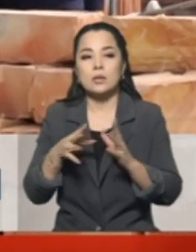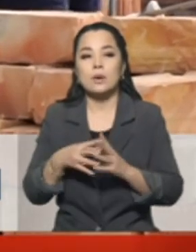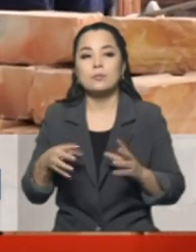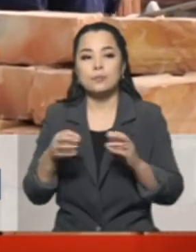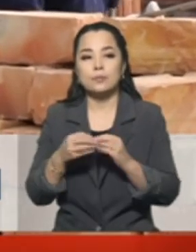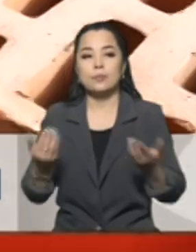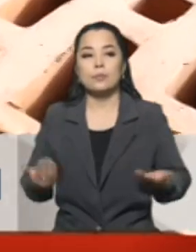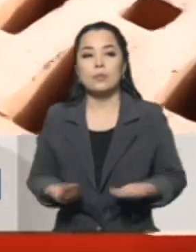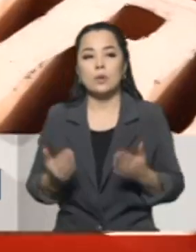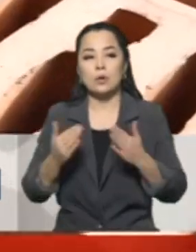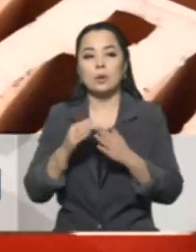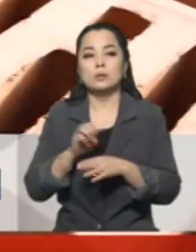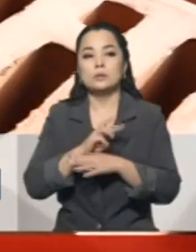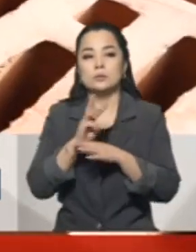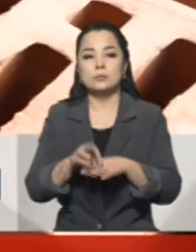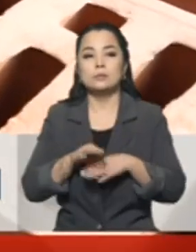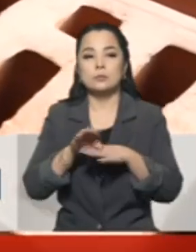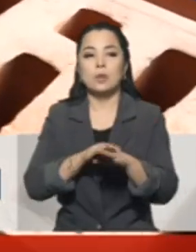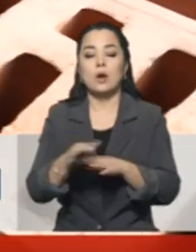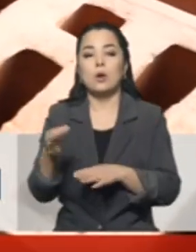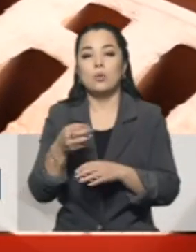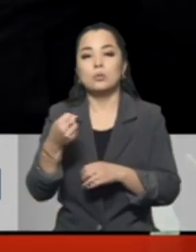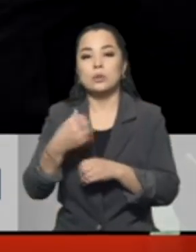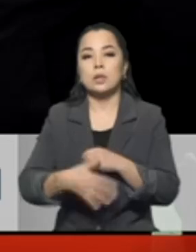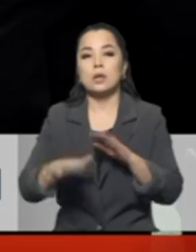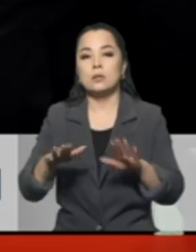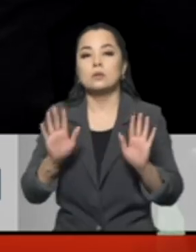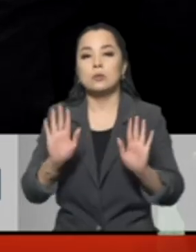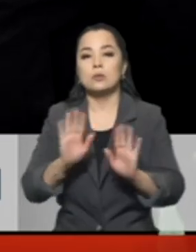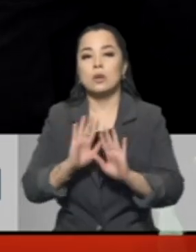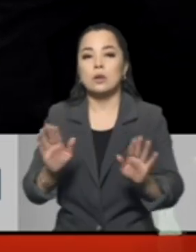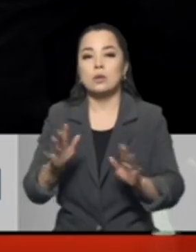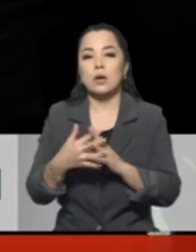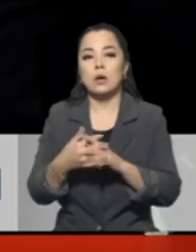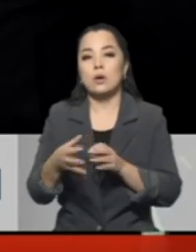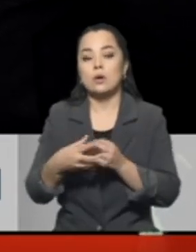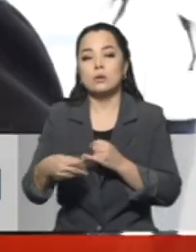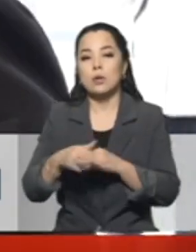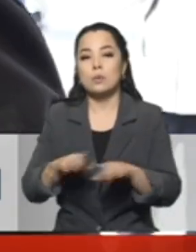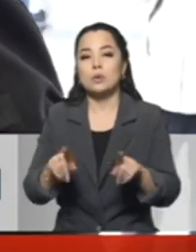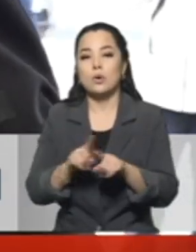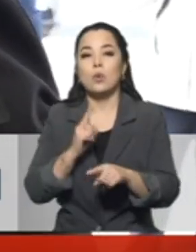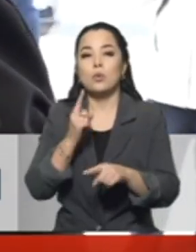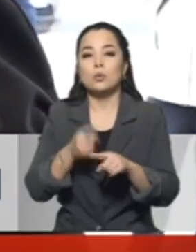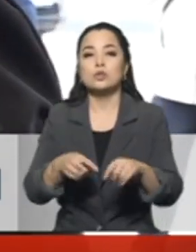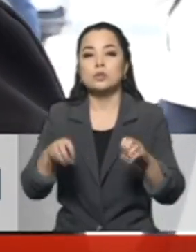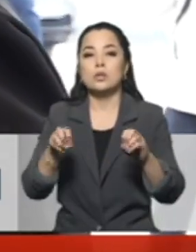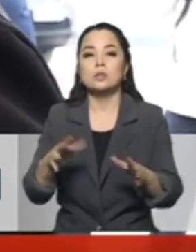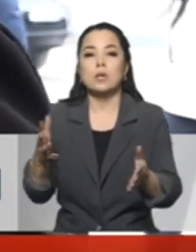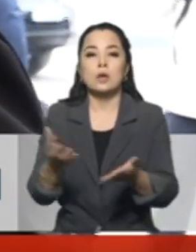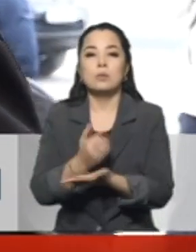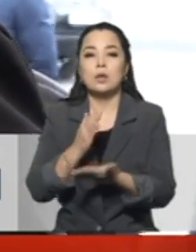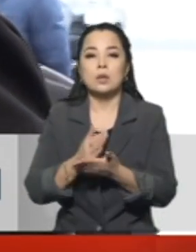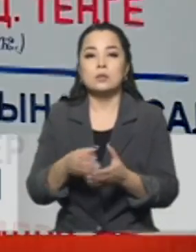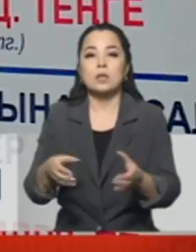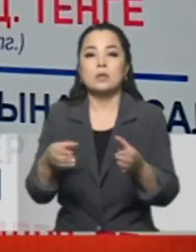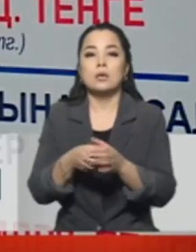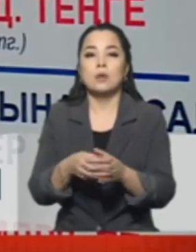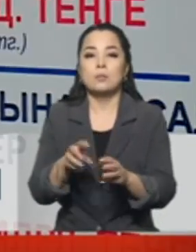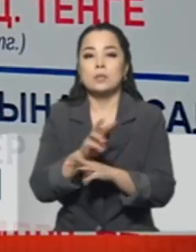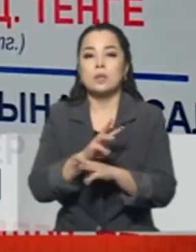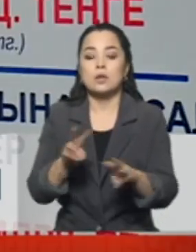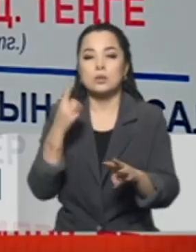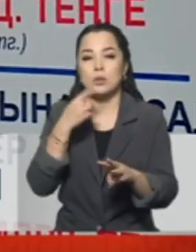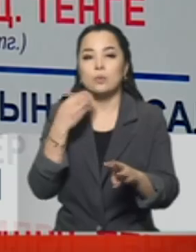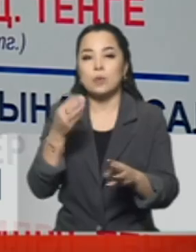отбасыларды баспанамен қамту мәселесі облыс орталығында ғана емес, ауыл аймақта да оң шешімін табуда. Сала министрі шаһардың сол